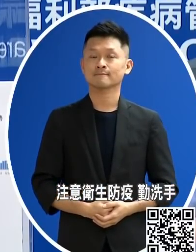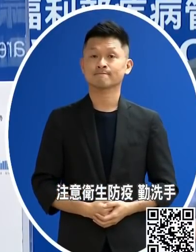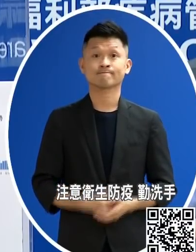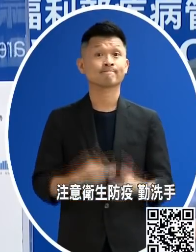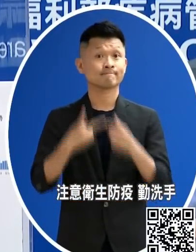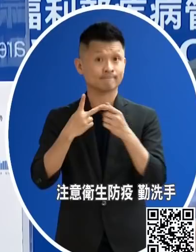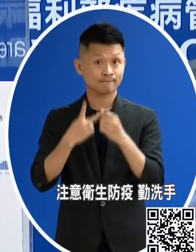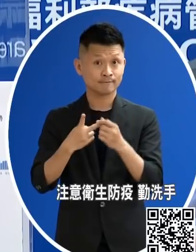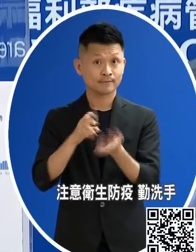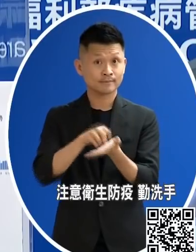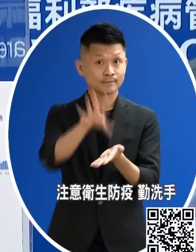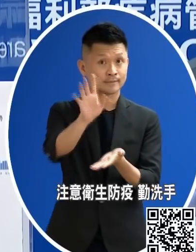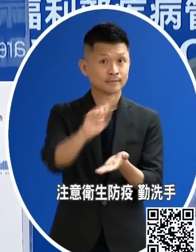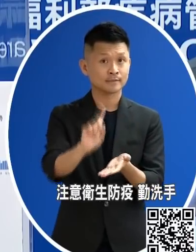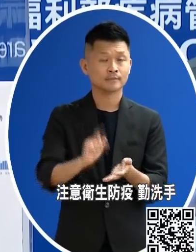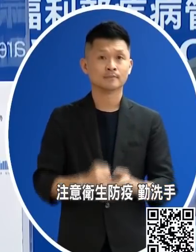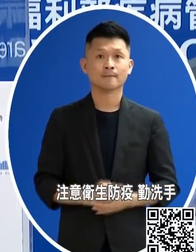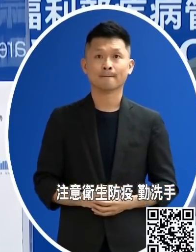了。然后第二个，